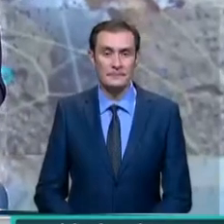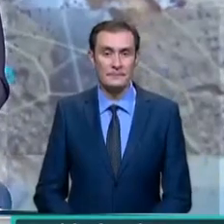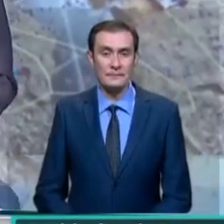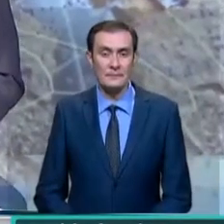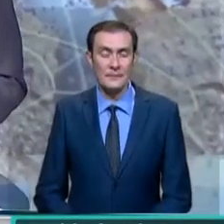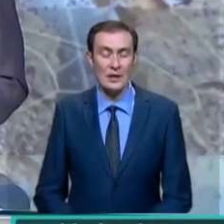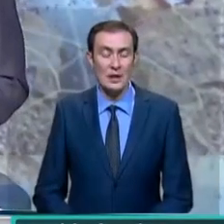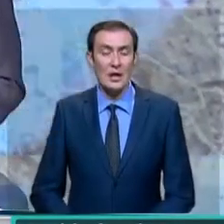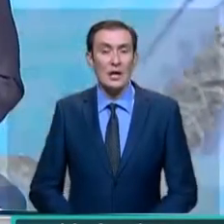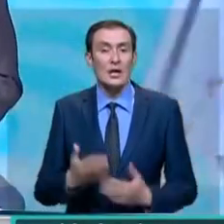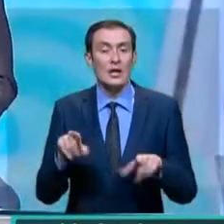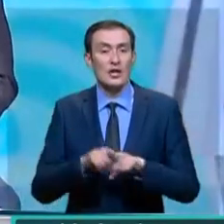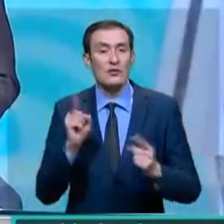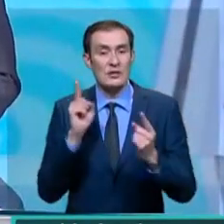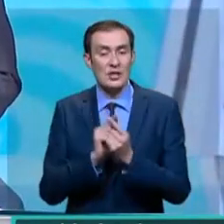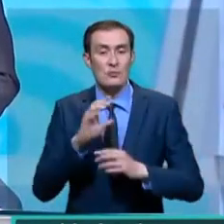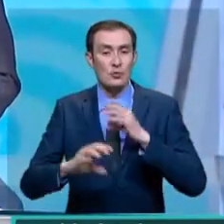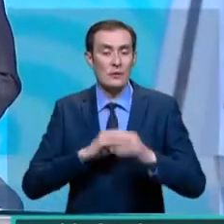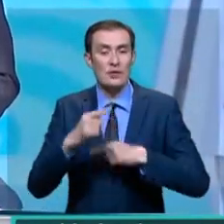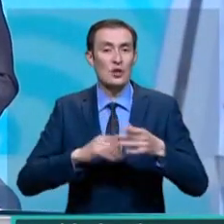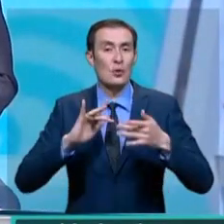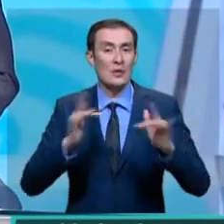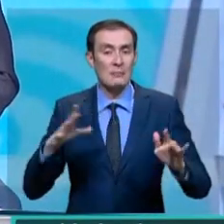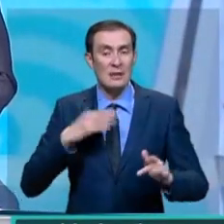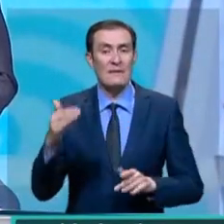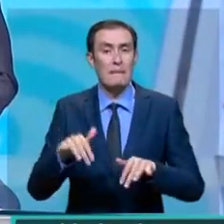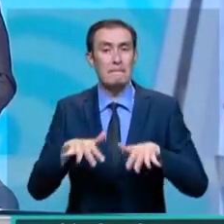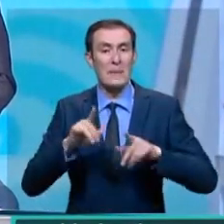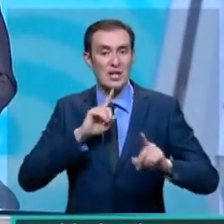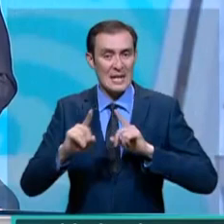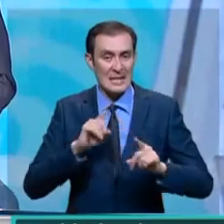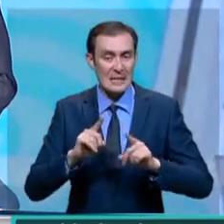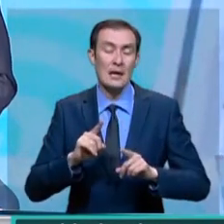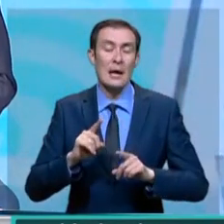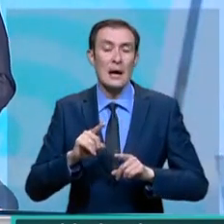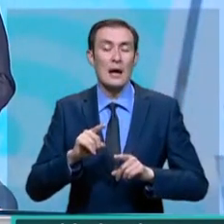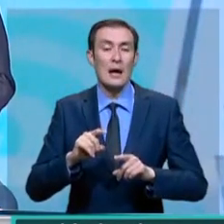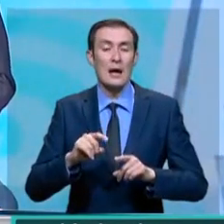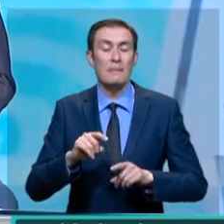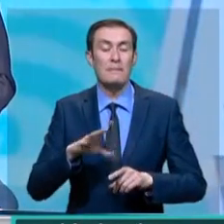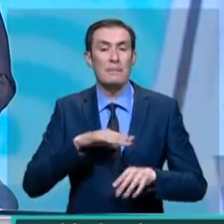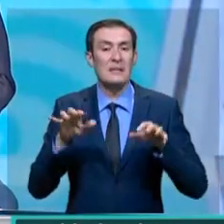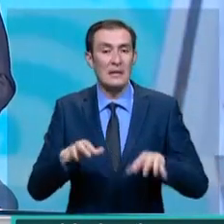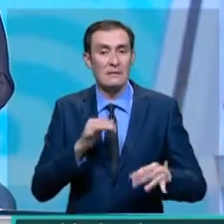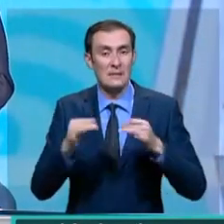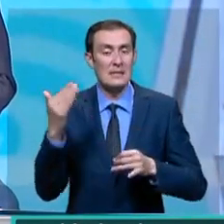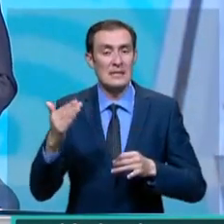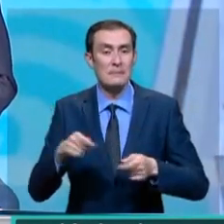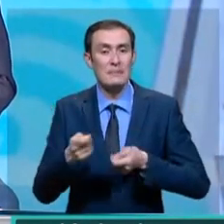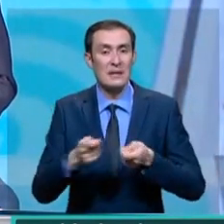еще одно международная встреча правда формате онлайн прошла в мажилисе председатель нижней палаты парламента провел переговоры со спикером